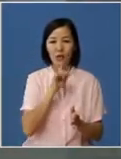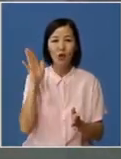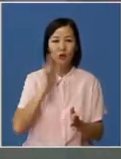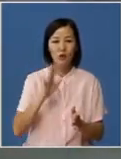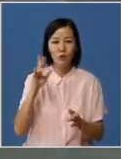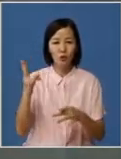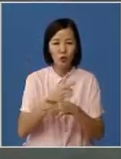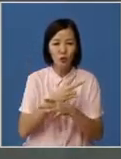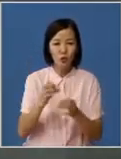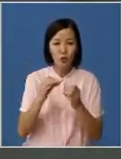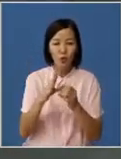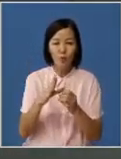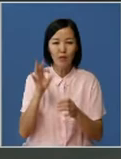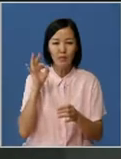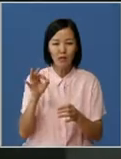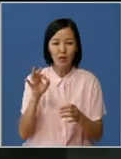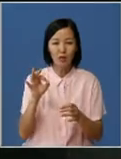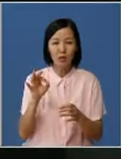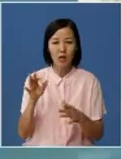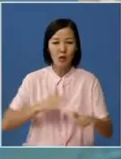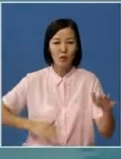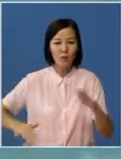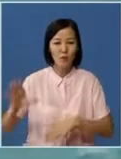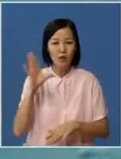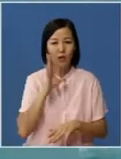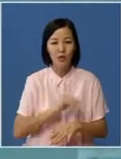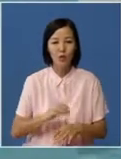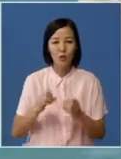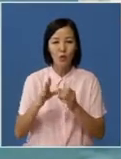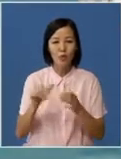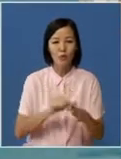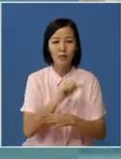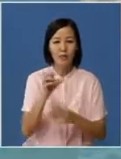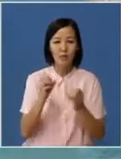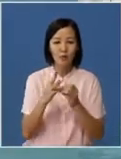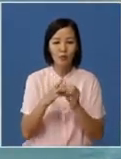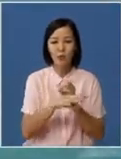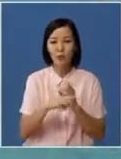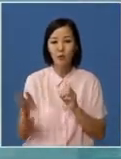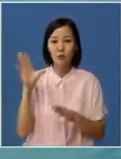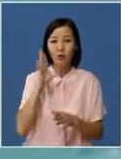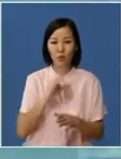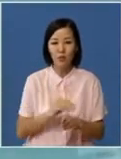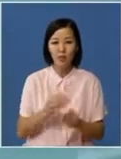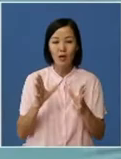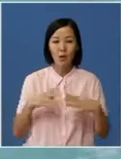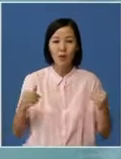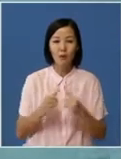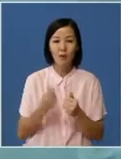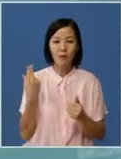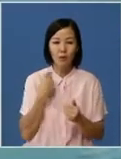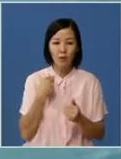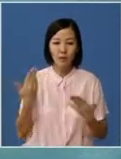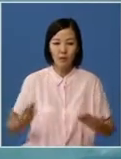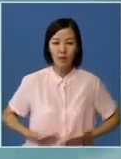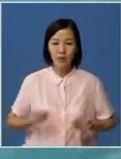температурасы 15 градус болған кезде бағындырған. Ол бұғазы 15 сағат 15 минутта жүзіп өткен. Әйел қазір отбасымен Ұлыбританияда тұрады.